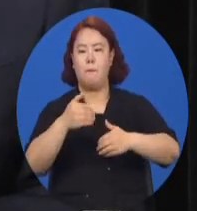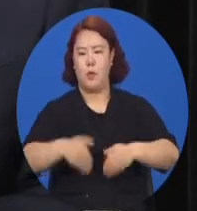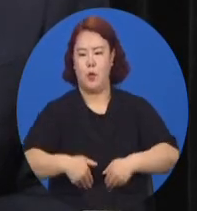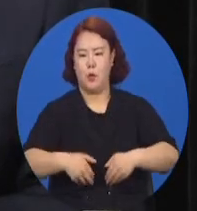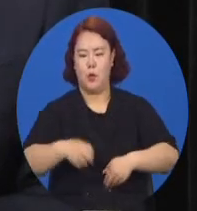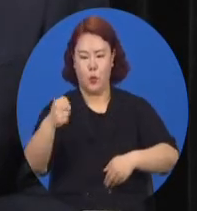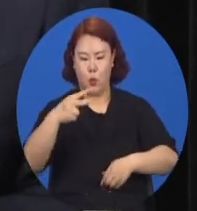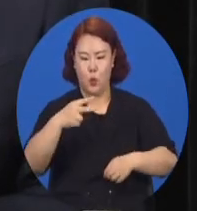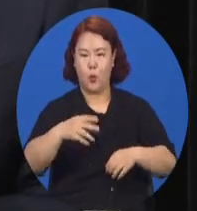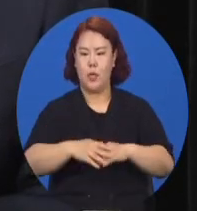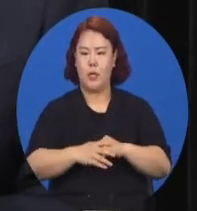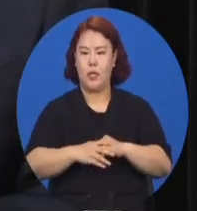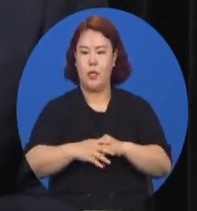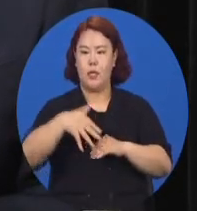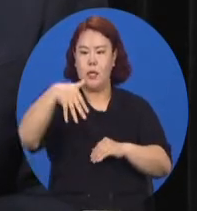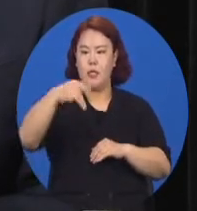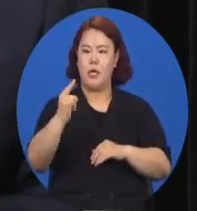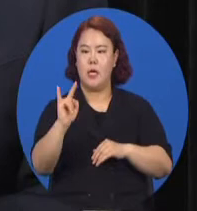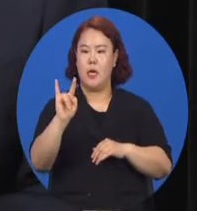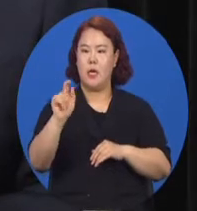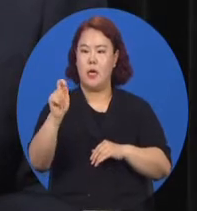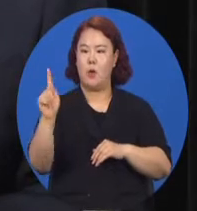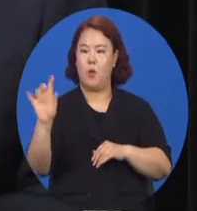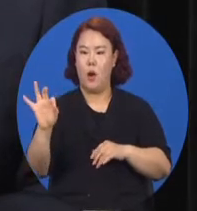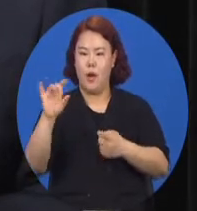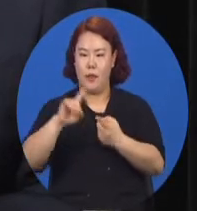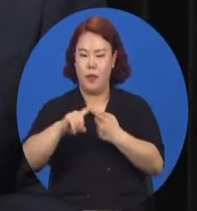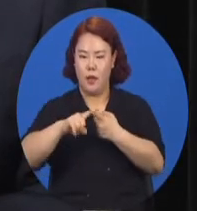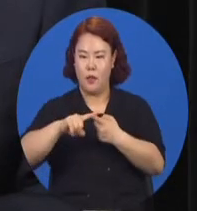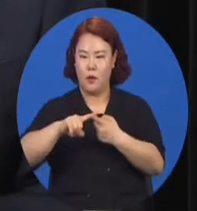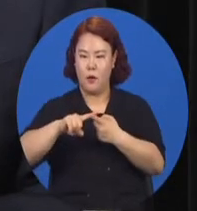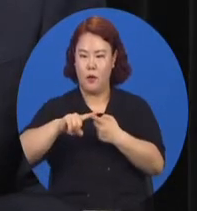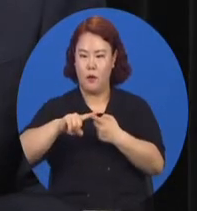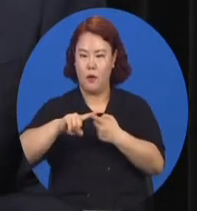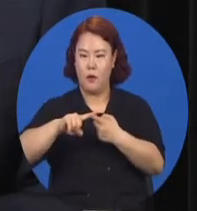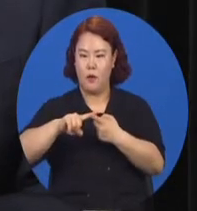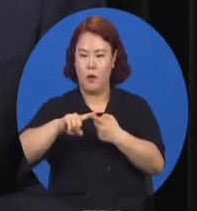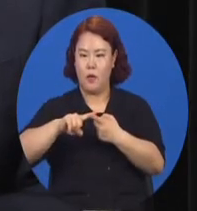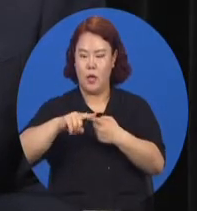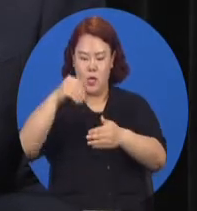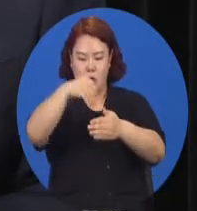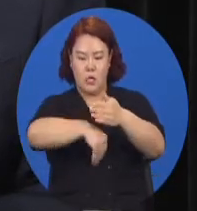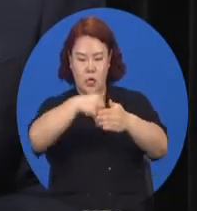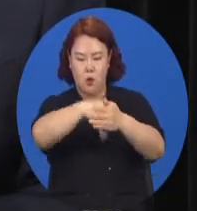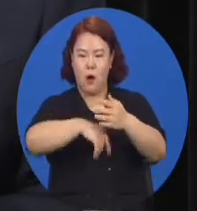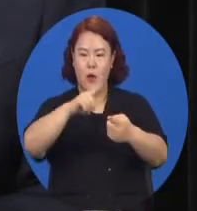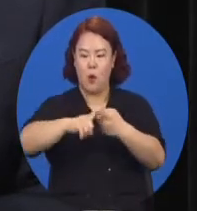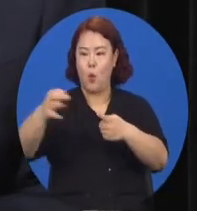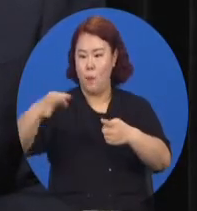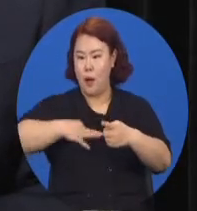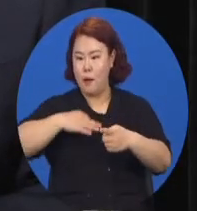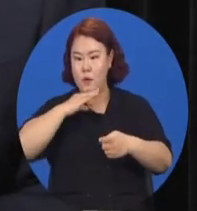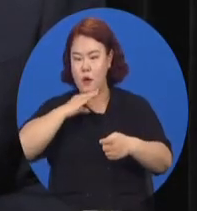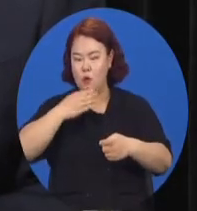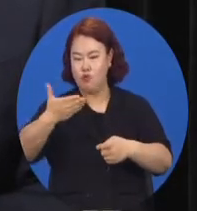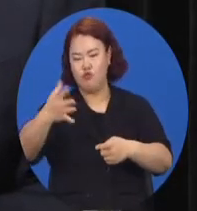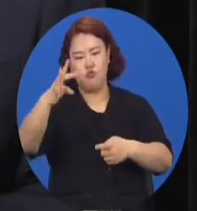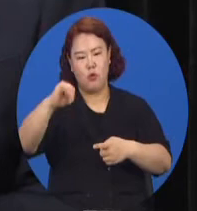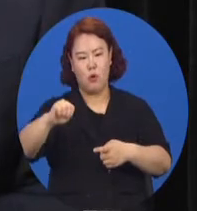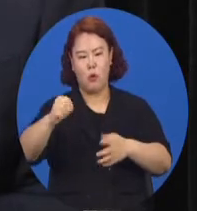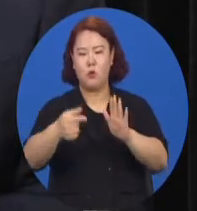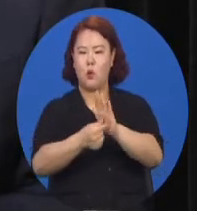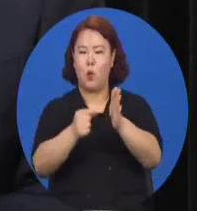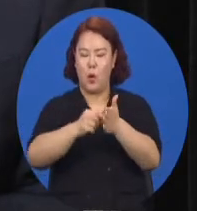채광에 대해서 우리가 레이트를 받죠. 그렇게 하면 우리가 지금 현재 한 9억 한 9천인가 정확히 숫자는 기억나지 않지만 9억 정도의